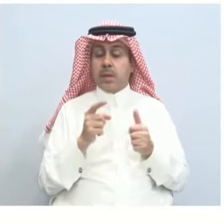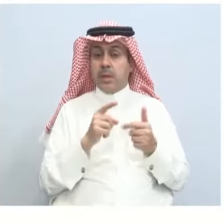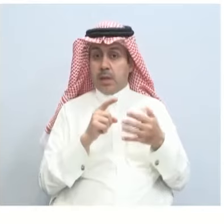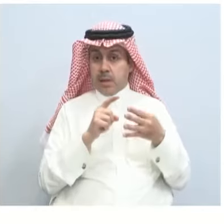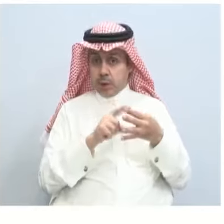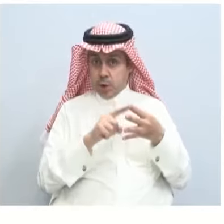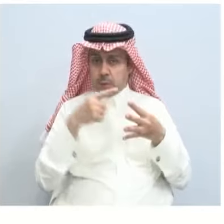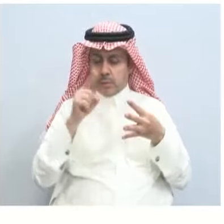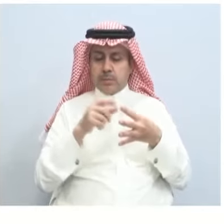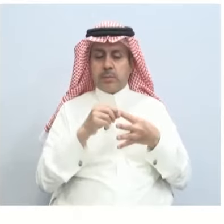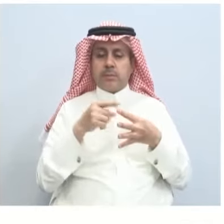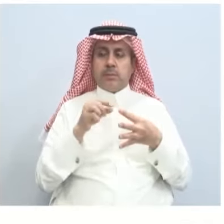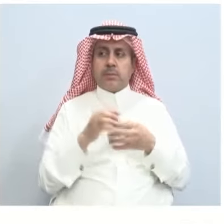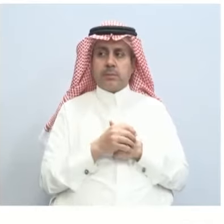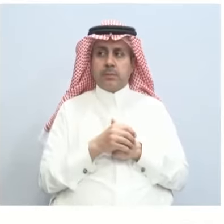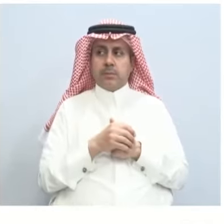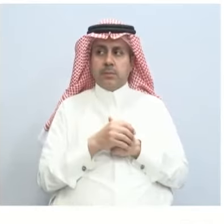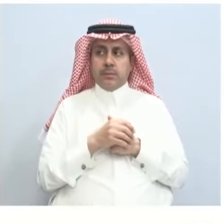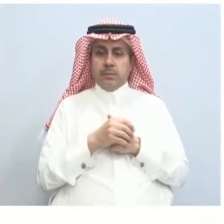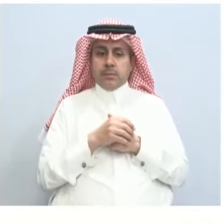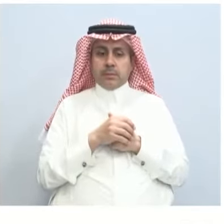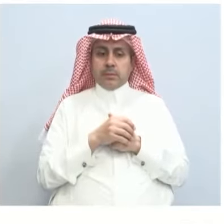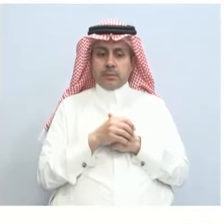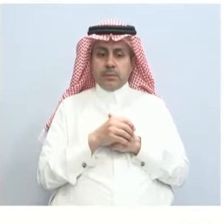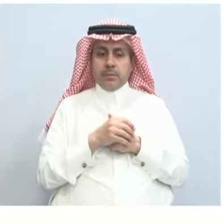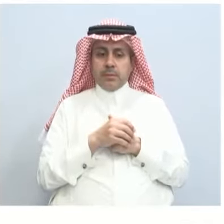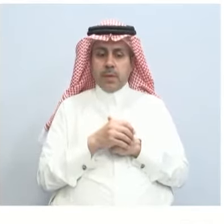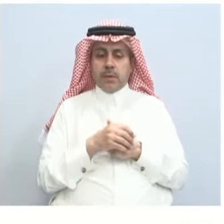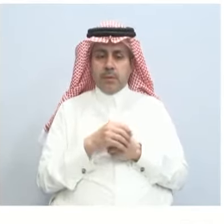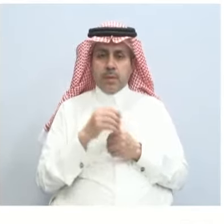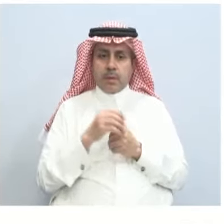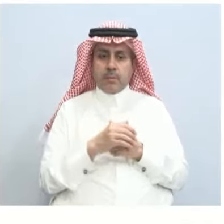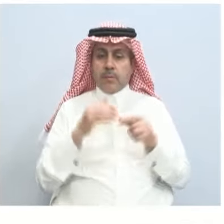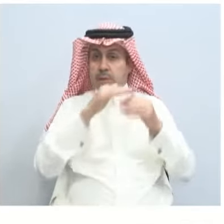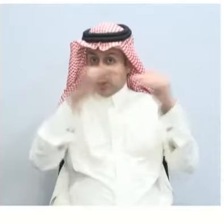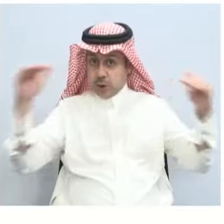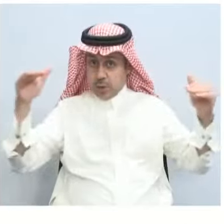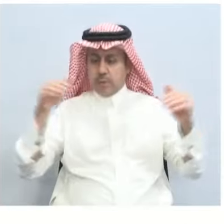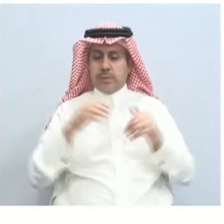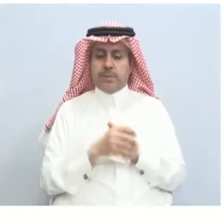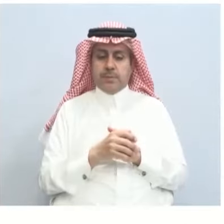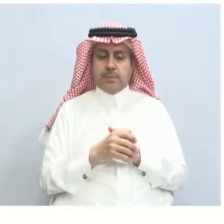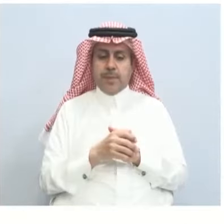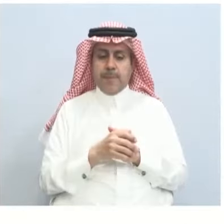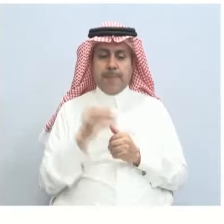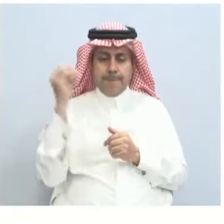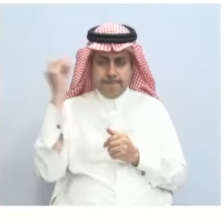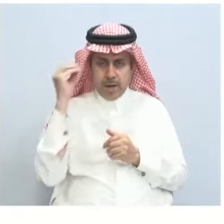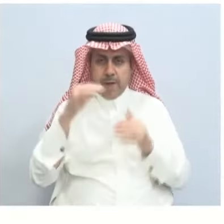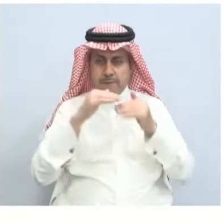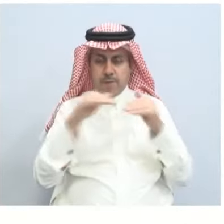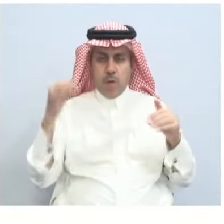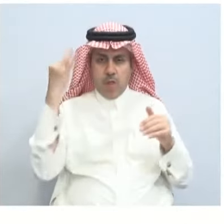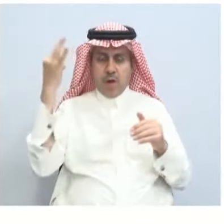مع الافقي يعني قد بعض يتساءل يقول ليش ما جبنا الزاويه هذه نحن نبغى نجيب الاتجاه واحنا نعرف ان الاتجاه نعبر عنه